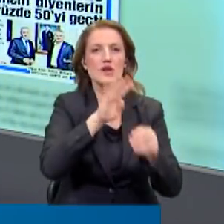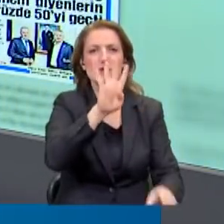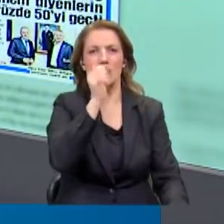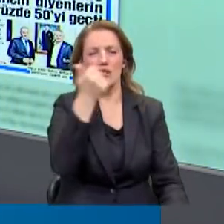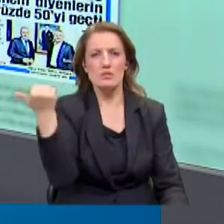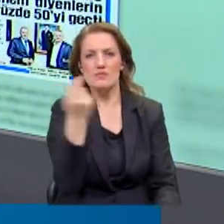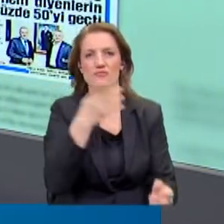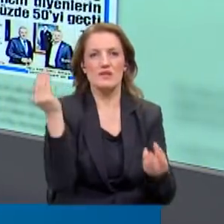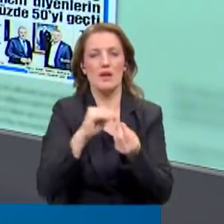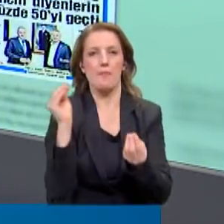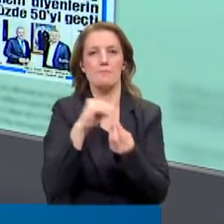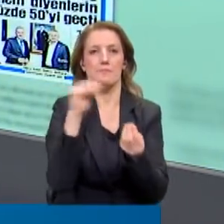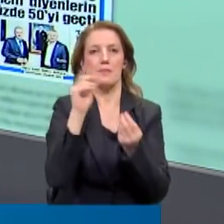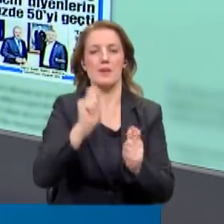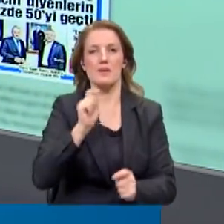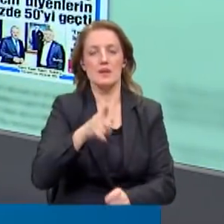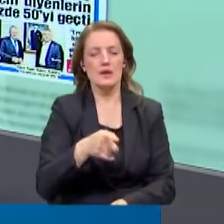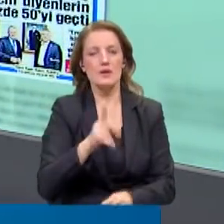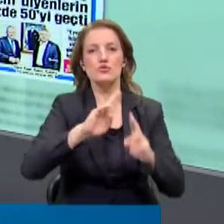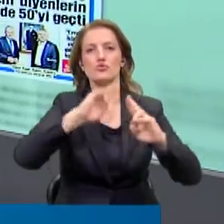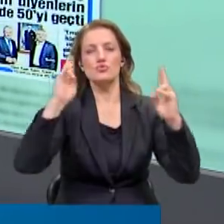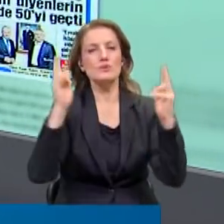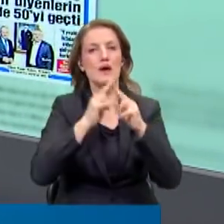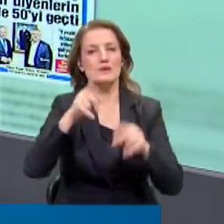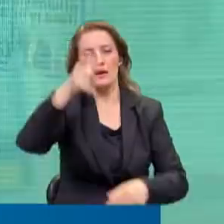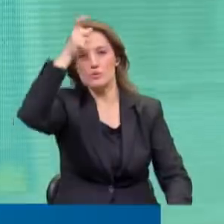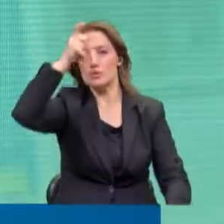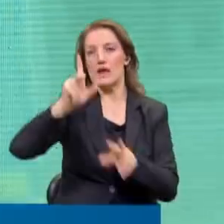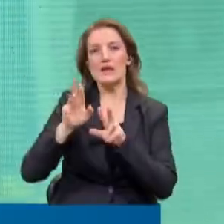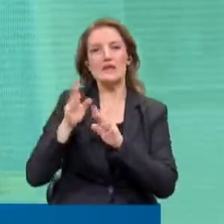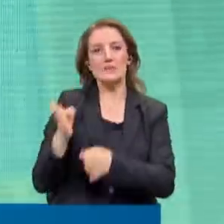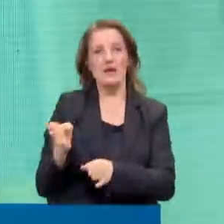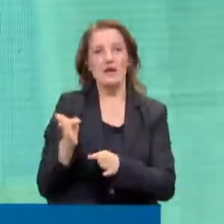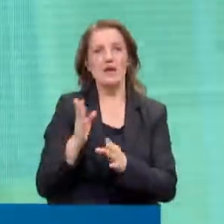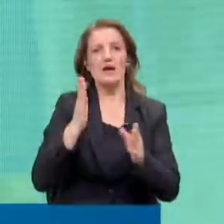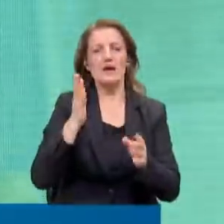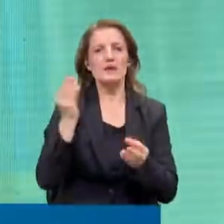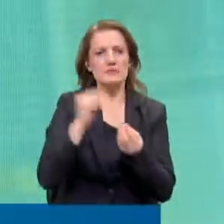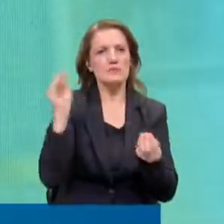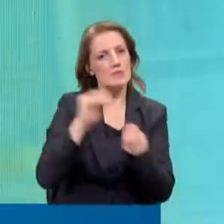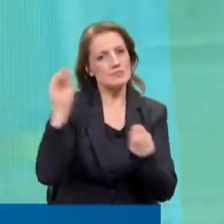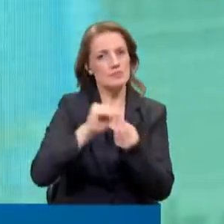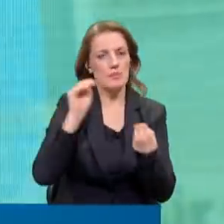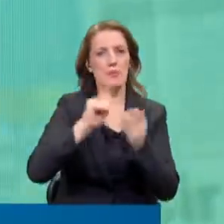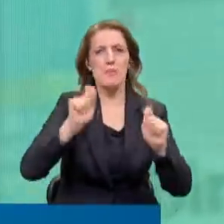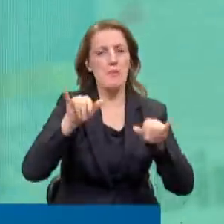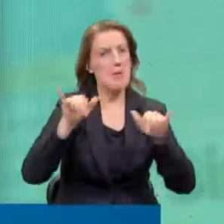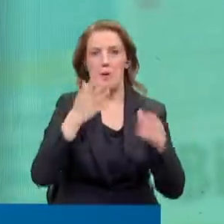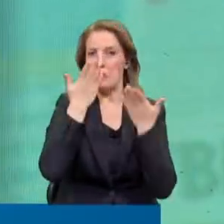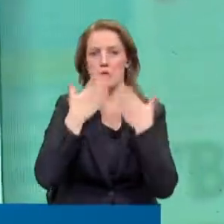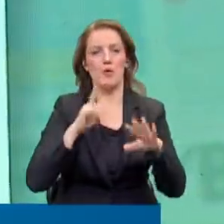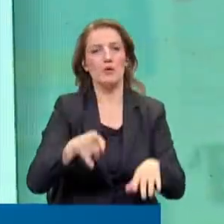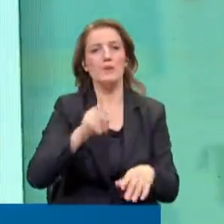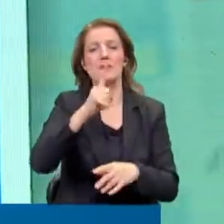yapıldı. Yine bir bilgi. Dünyada Türkiye'deki gibi akaryakıta sık sık zam yapılan başka ülke yok. Bir